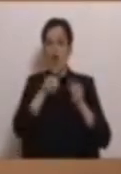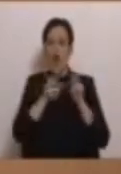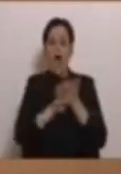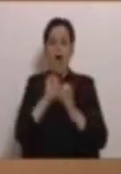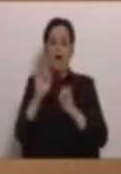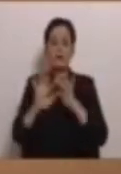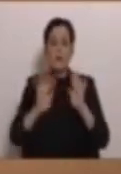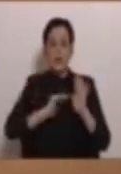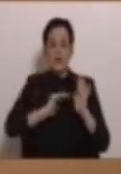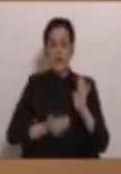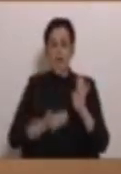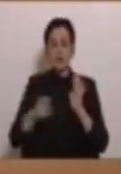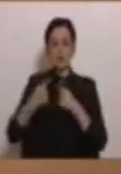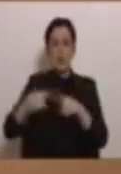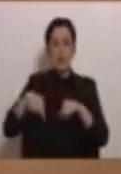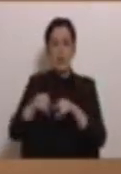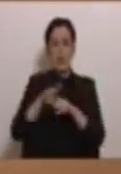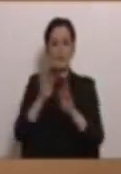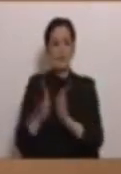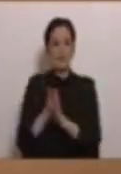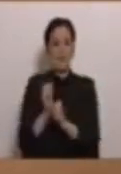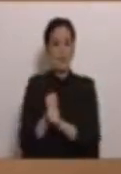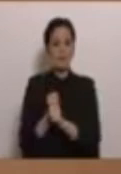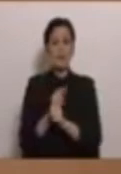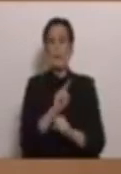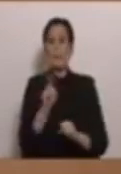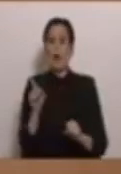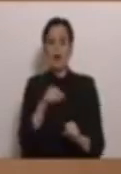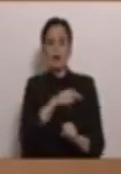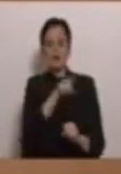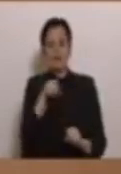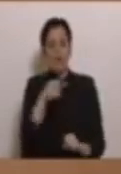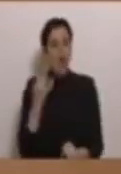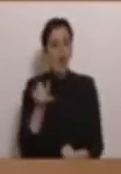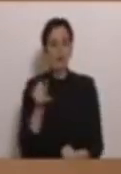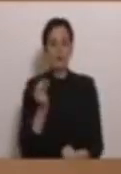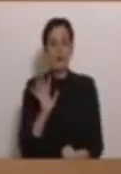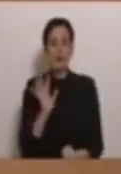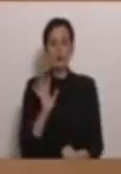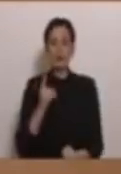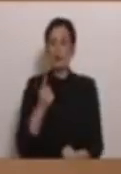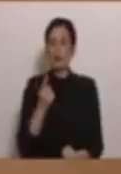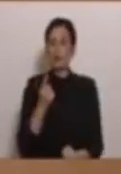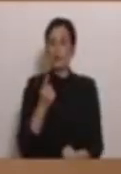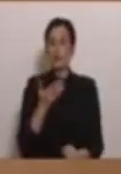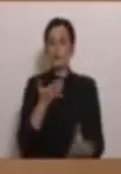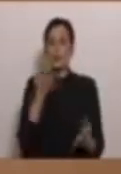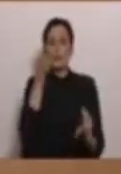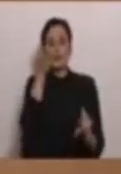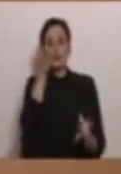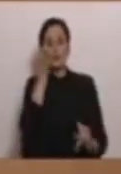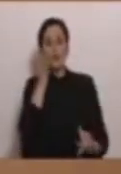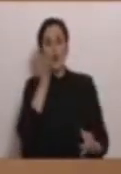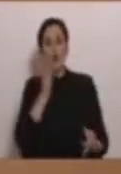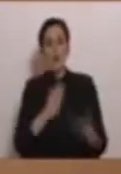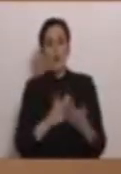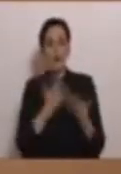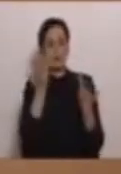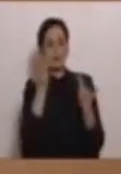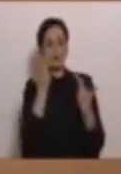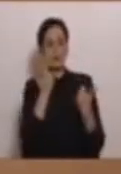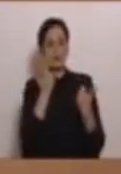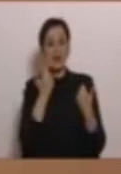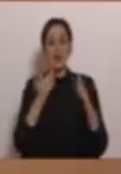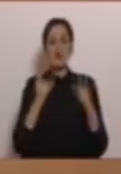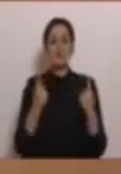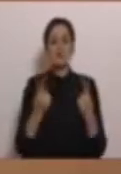კომპანიას, რომ ისაკეთებს ამ ყველაფერს. მაგრამ თქვენ ეს არ გაინტერესებთ, იმიტომ რომ ტკბობას ხართ მიცემული, თანამდებობრივ